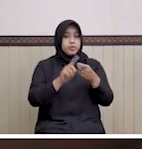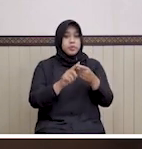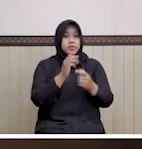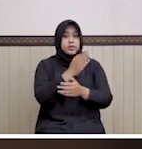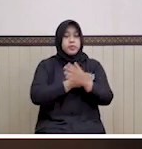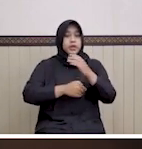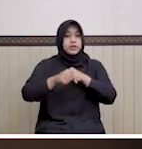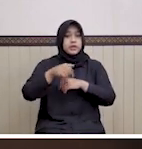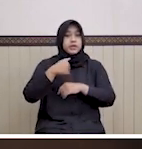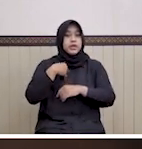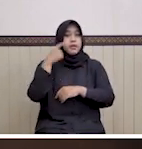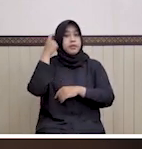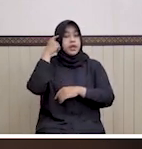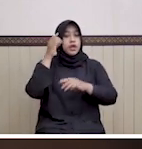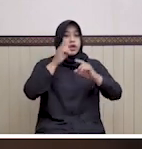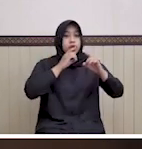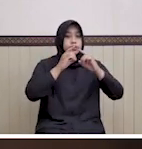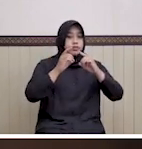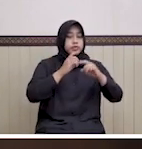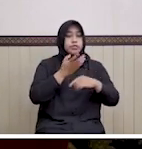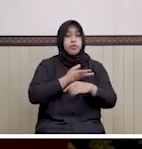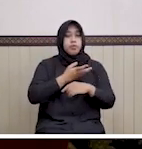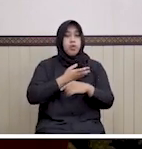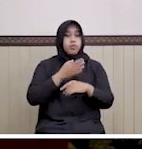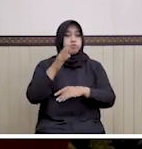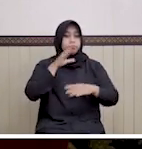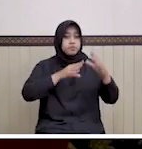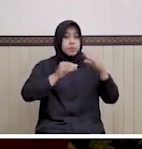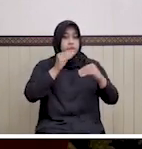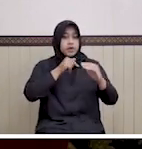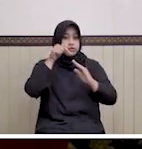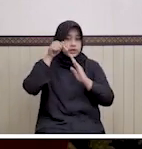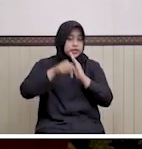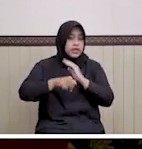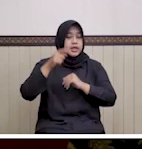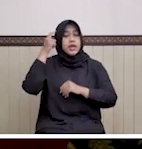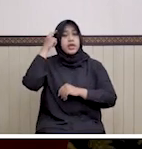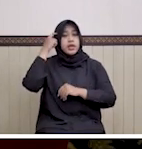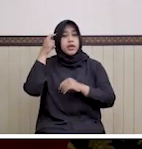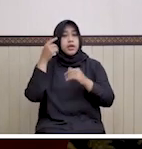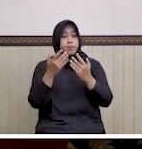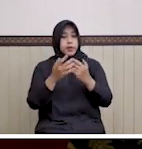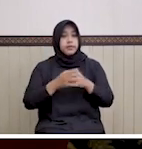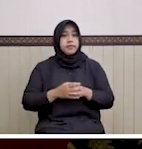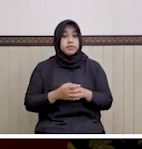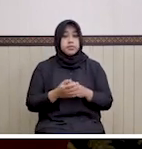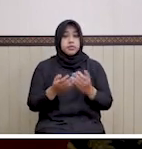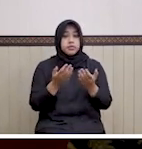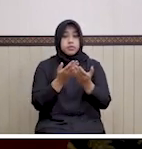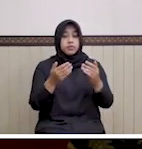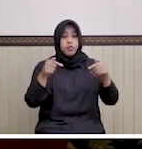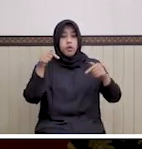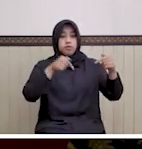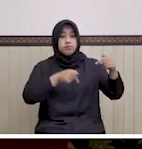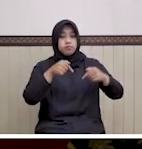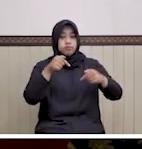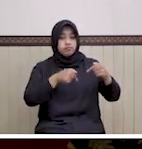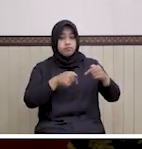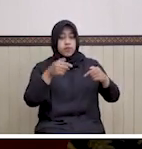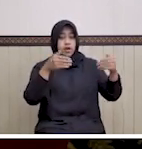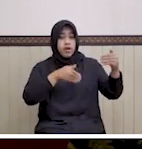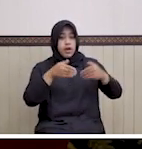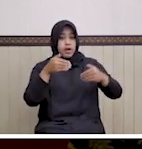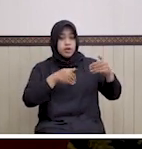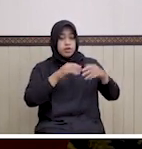kira diskusi kita kali ini kita akan mengupas itu ya Mas ya Iya kira-kira kita tadi Eh iya sudah